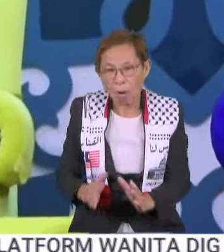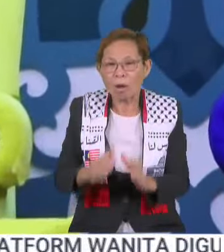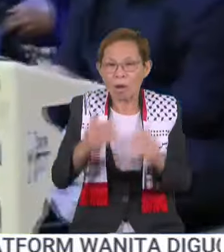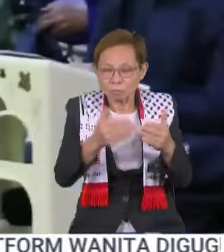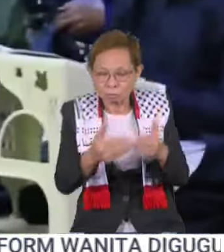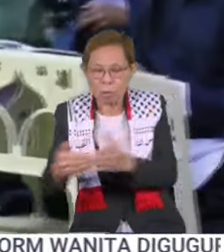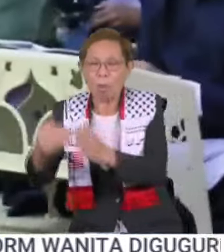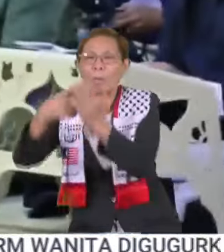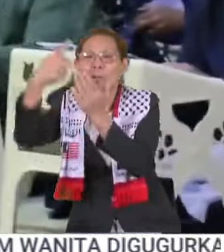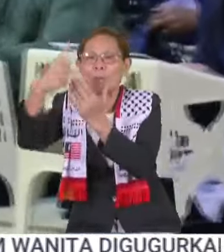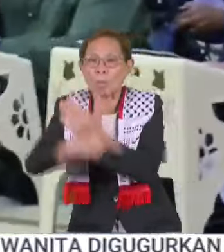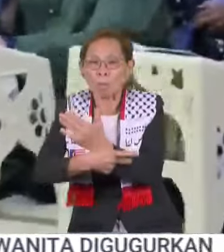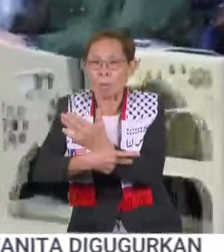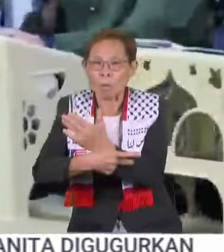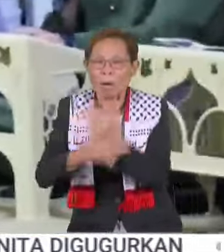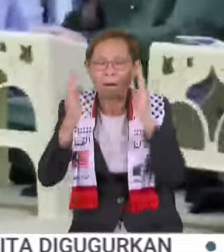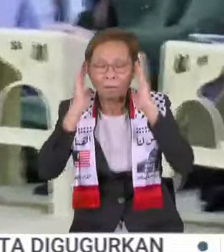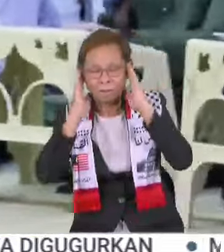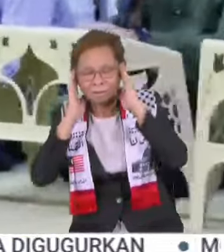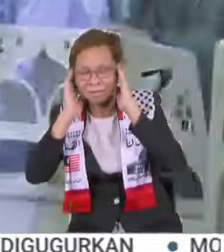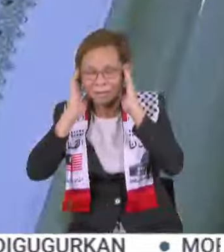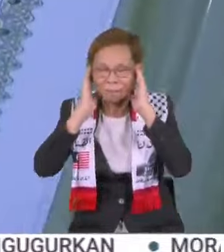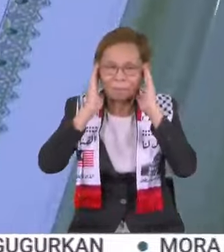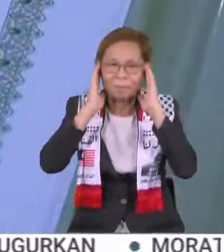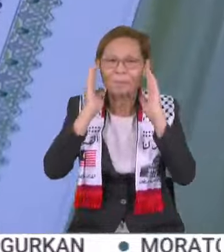meneruskan atau cara Majlis Sah Khatam Al-Quran.